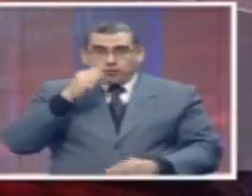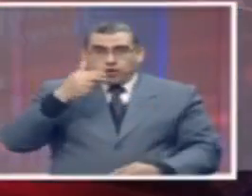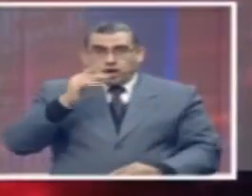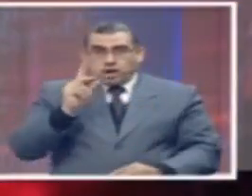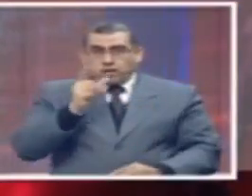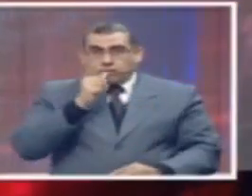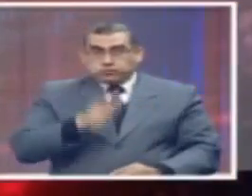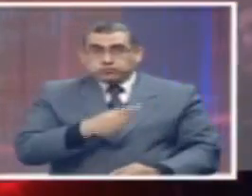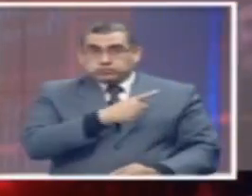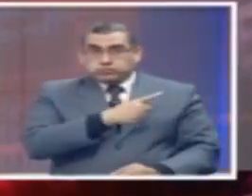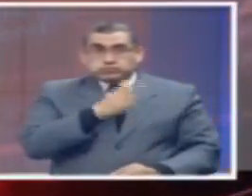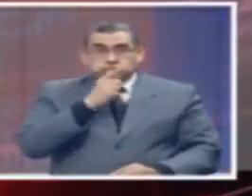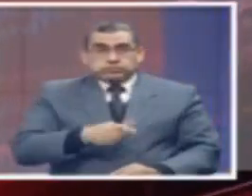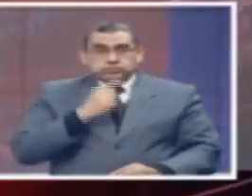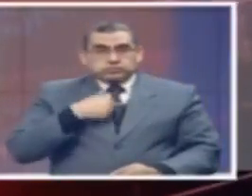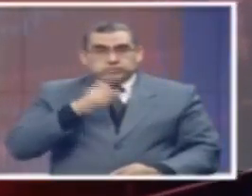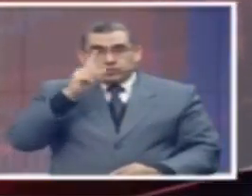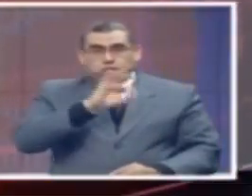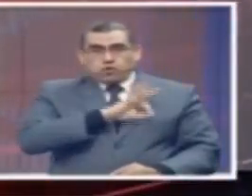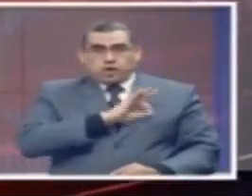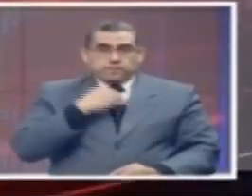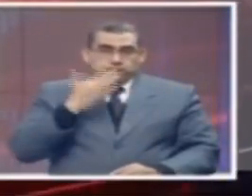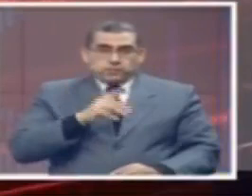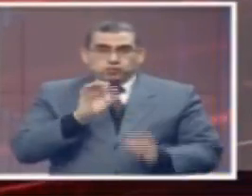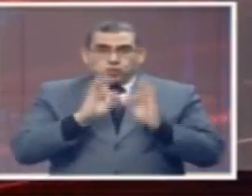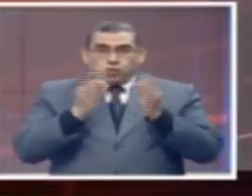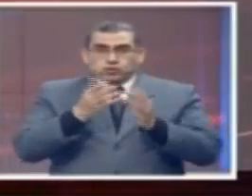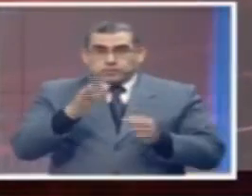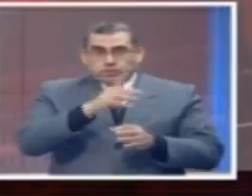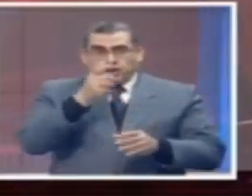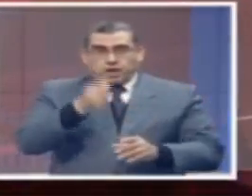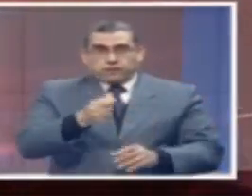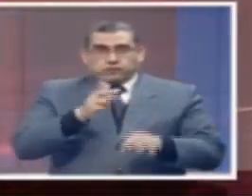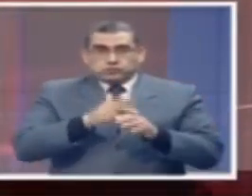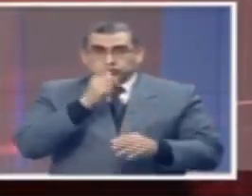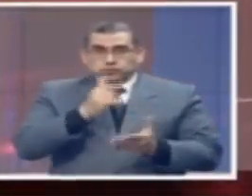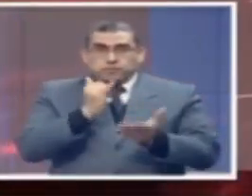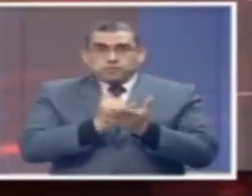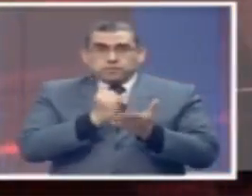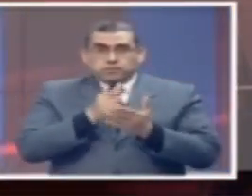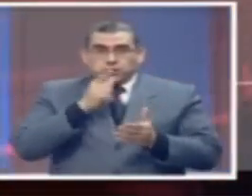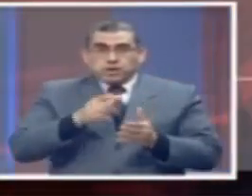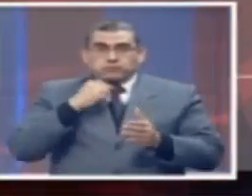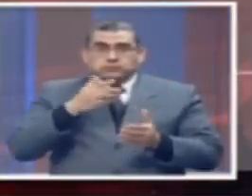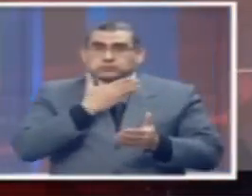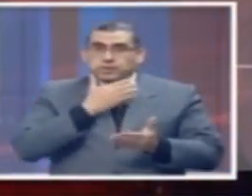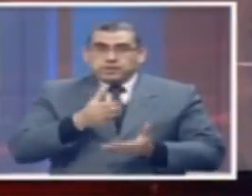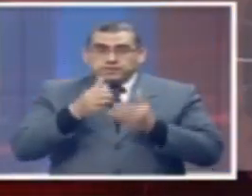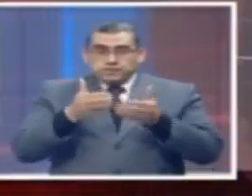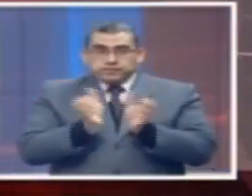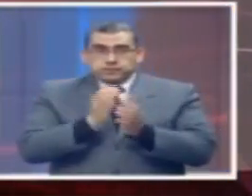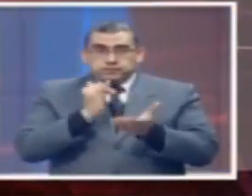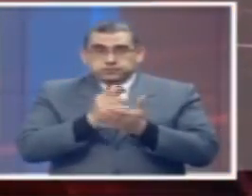الغيط عن خالص تعزيه ومواساته لأسر الضحايا. وصرح مصدر مسؤول بالأمانة العامة